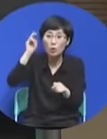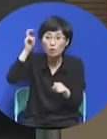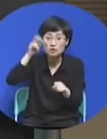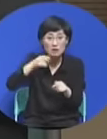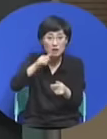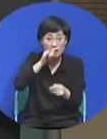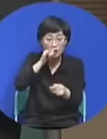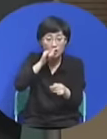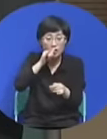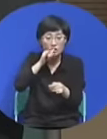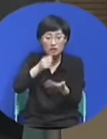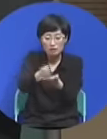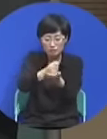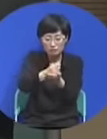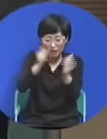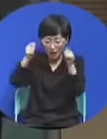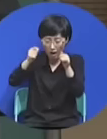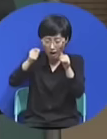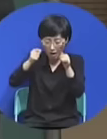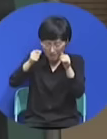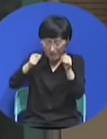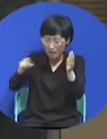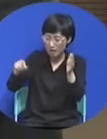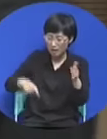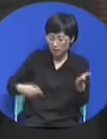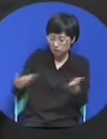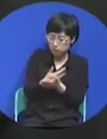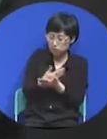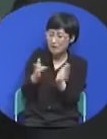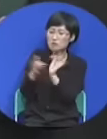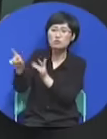귀신들이 와도 상관없습니다.